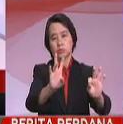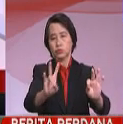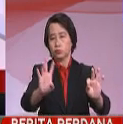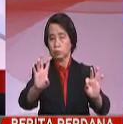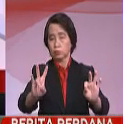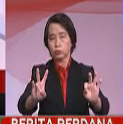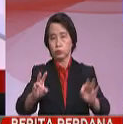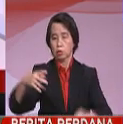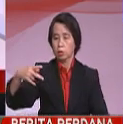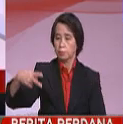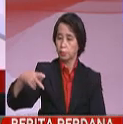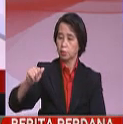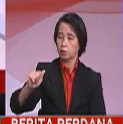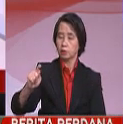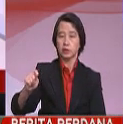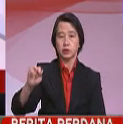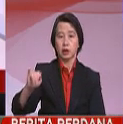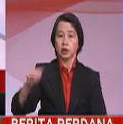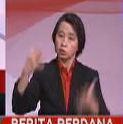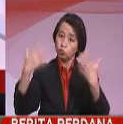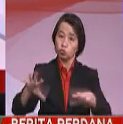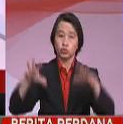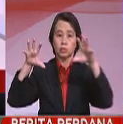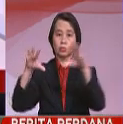9,677 parti berjaya ditahan.